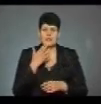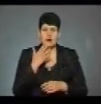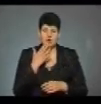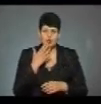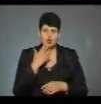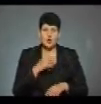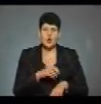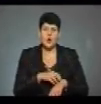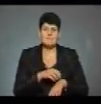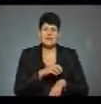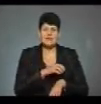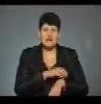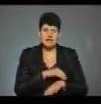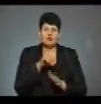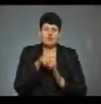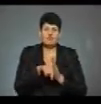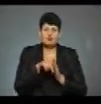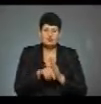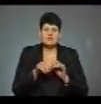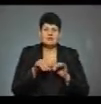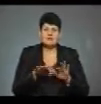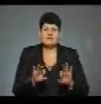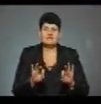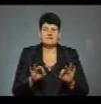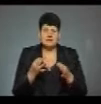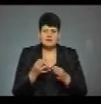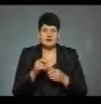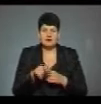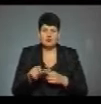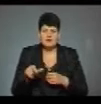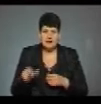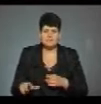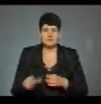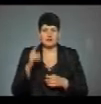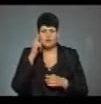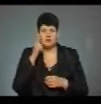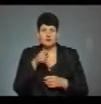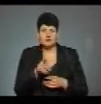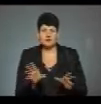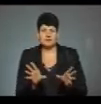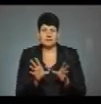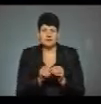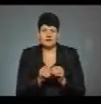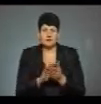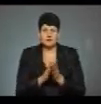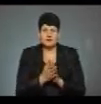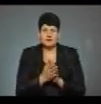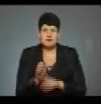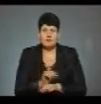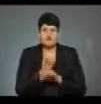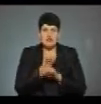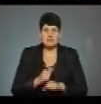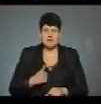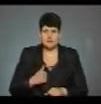справ Радянського Союзу та визволення селян, яких підозрювали у змові з повстанською армією. На ваших прикладах